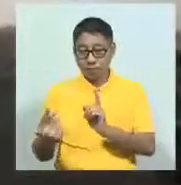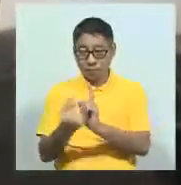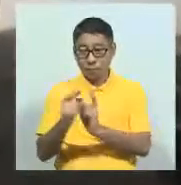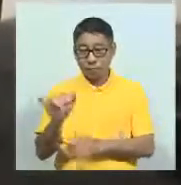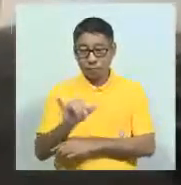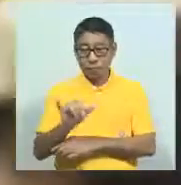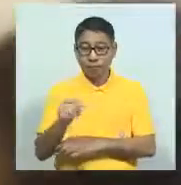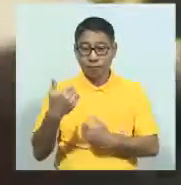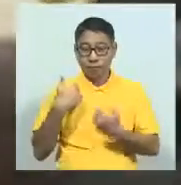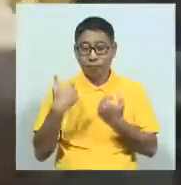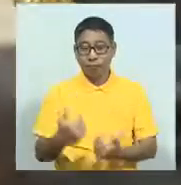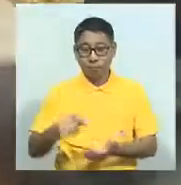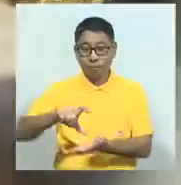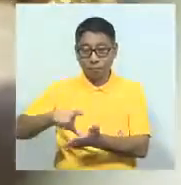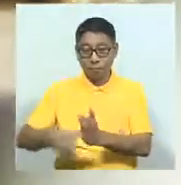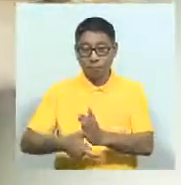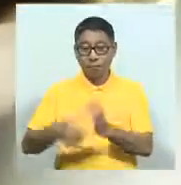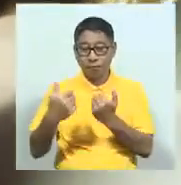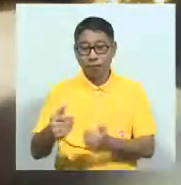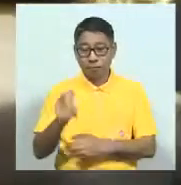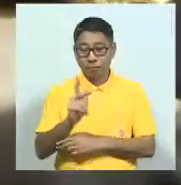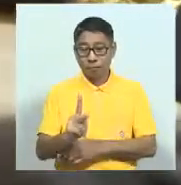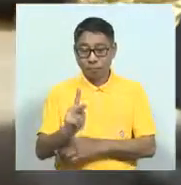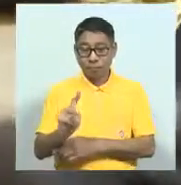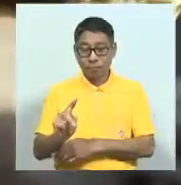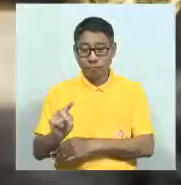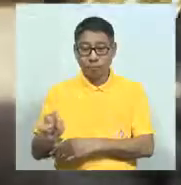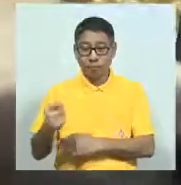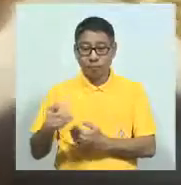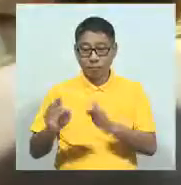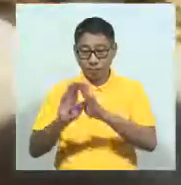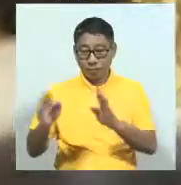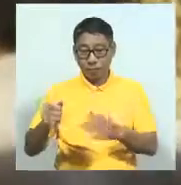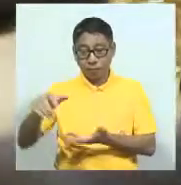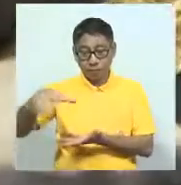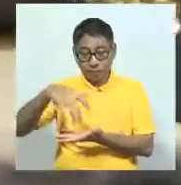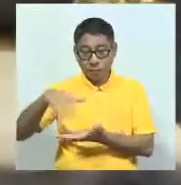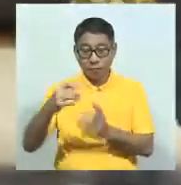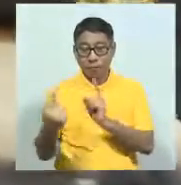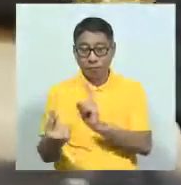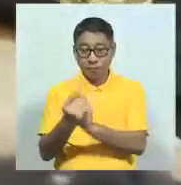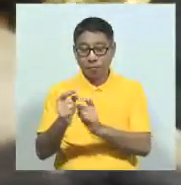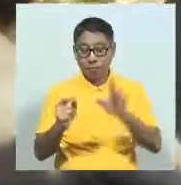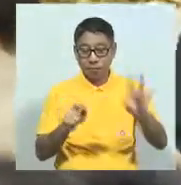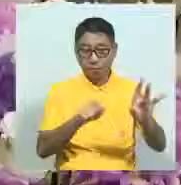วครับโดยทั้งนี้สำนักงานเลขาธิการสภาผู้แทนราษฎรเปิดให้รายงานตัวได้ทุกวันตั้งแต่เวลา